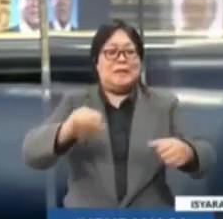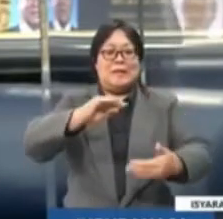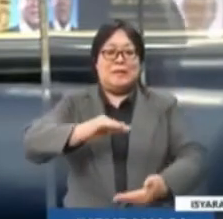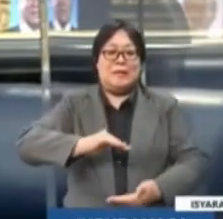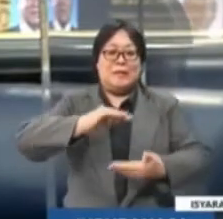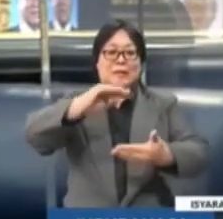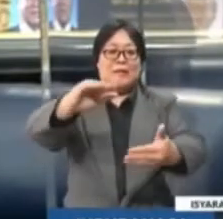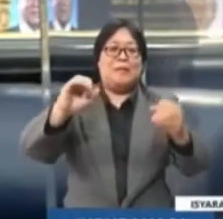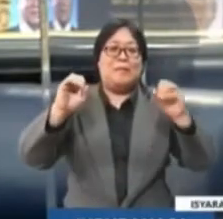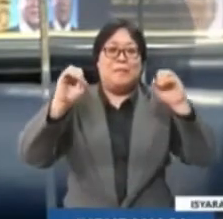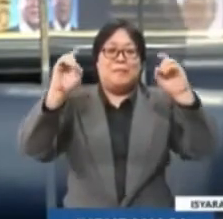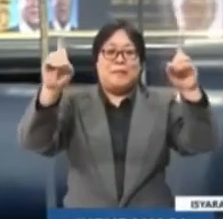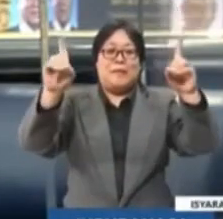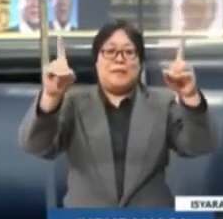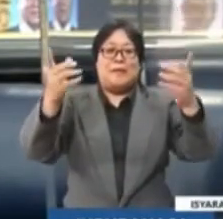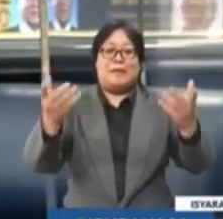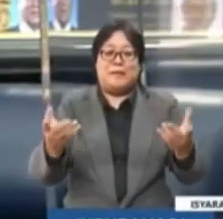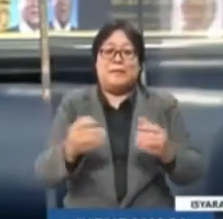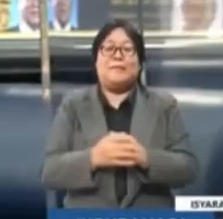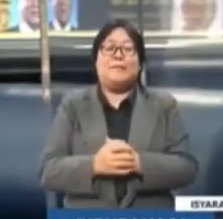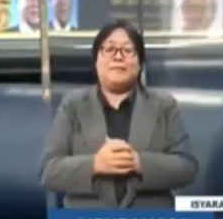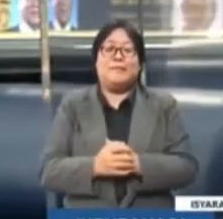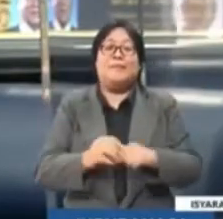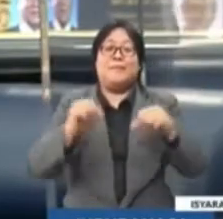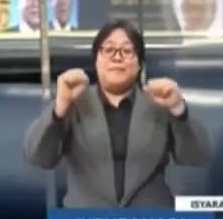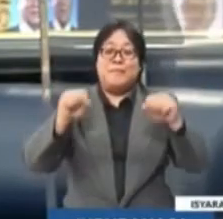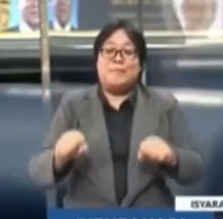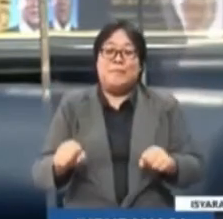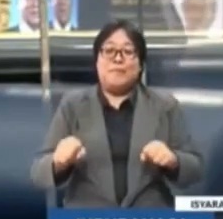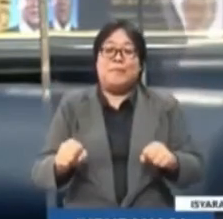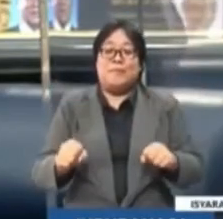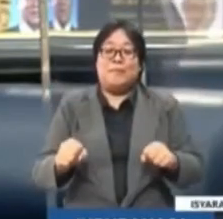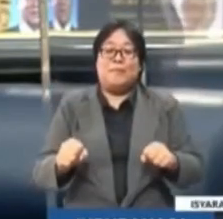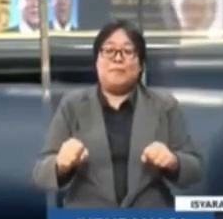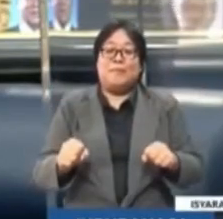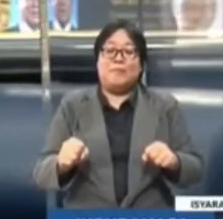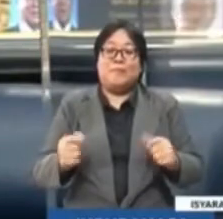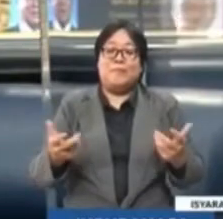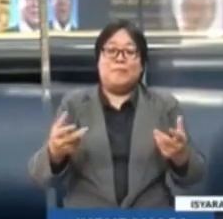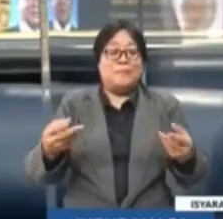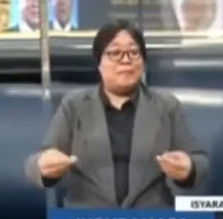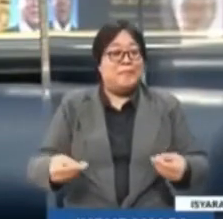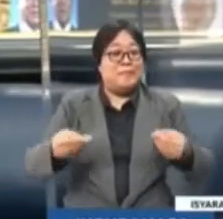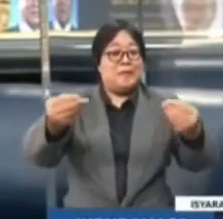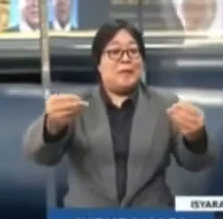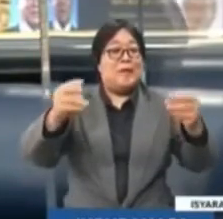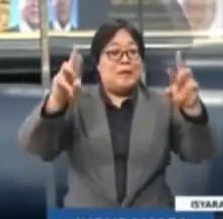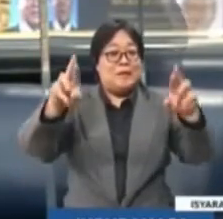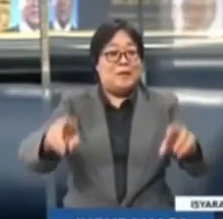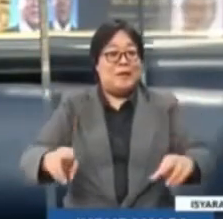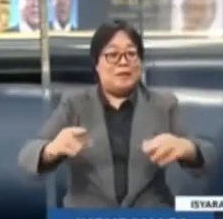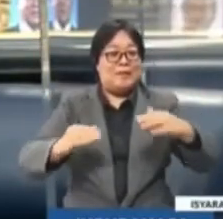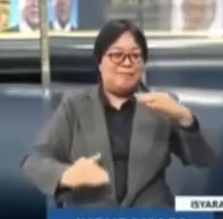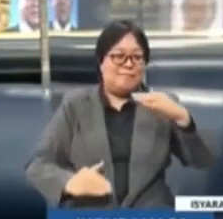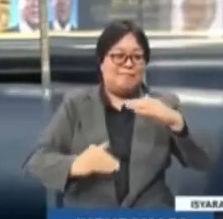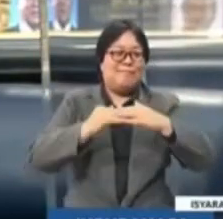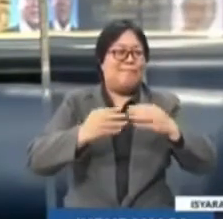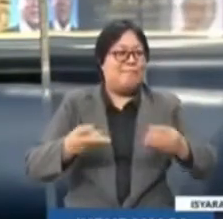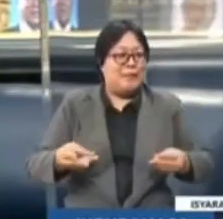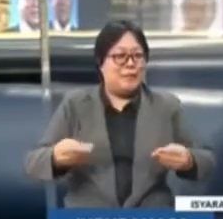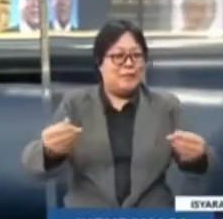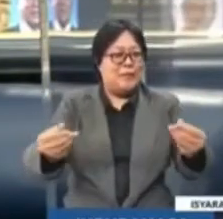penyampaian pendidikan ini dapat dipastikan diberi kepada rakyat secara optimum